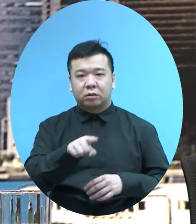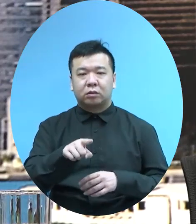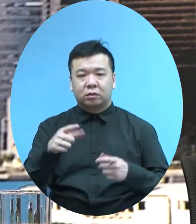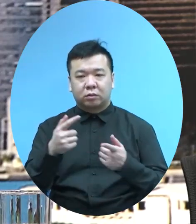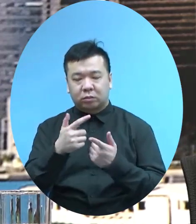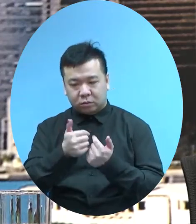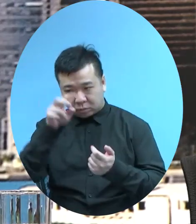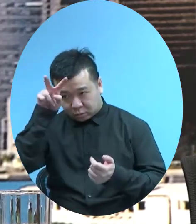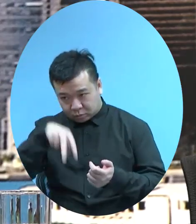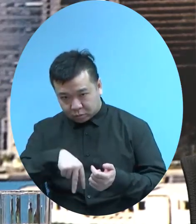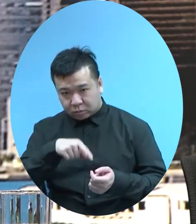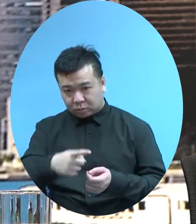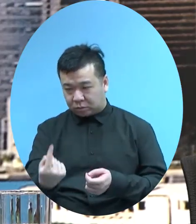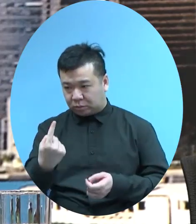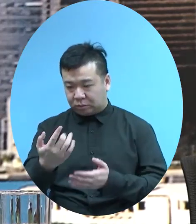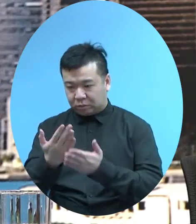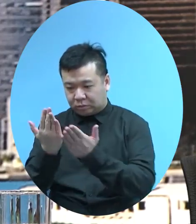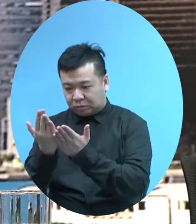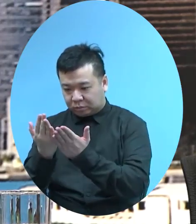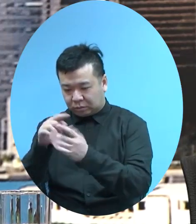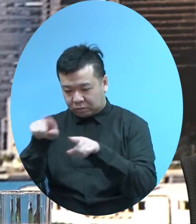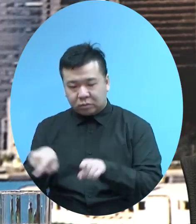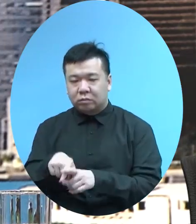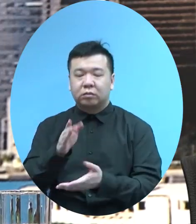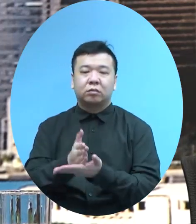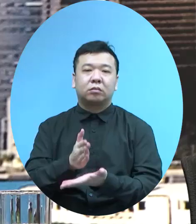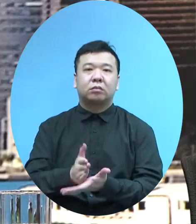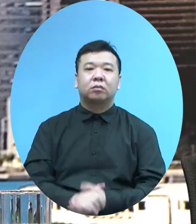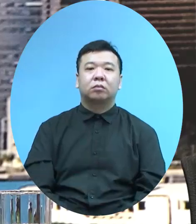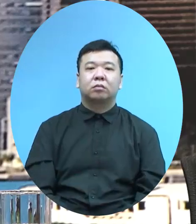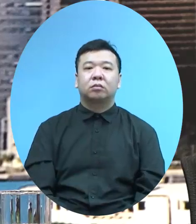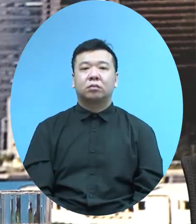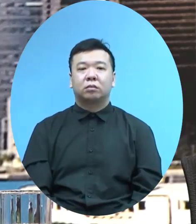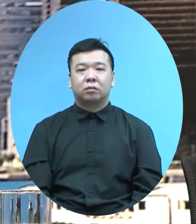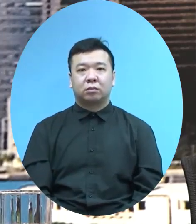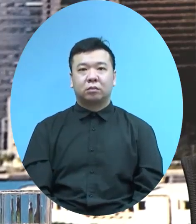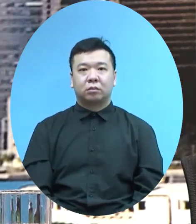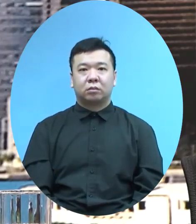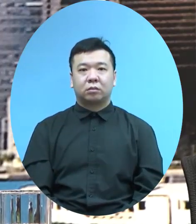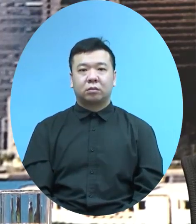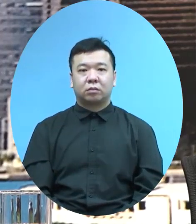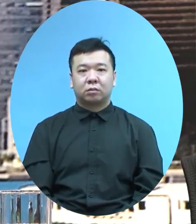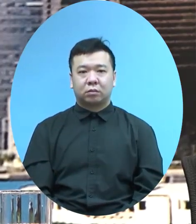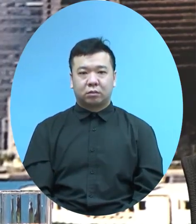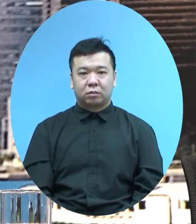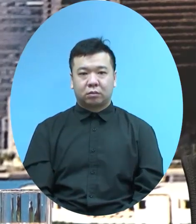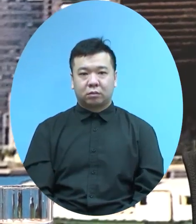配套來看，就不會只是單看一個報告咯。 下一位那邊第四行黑色外套嚟。